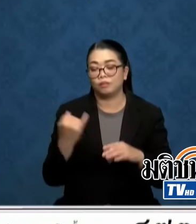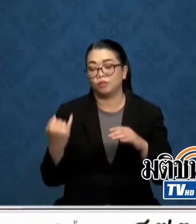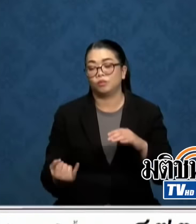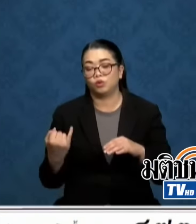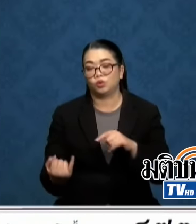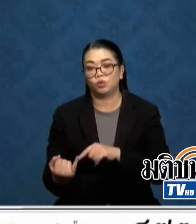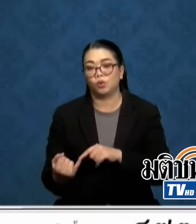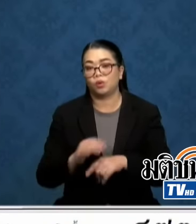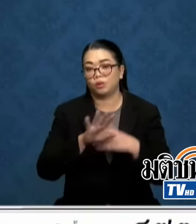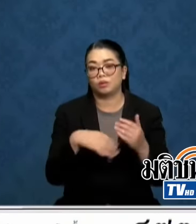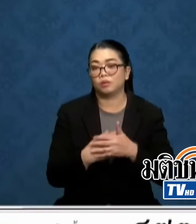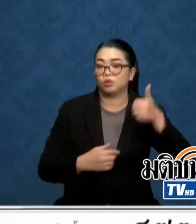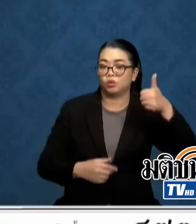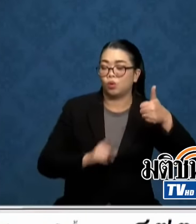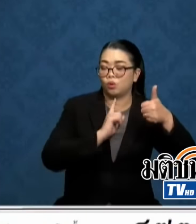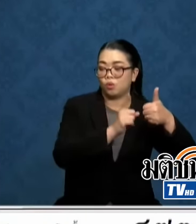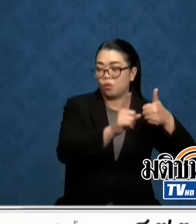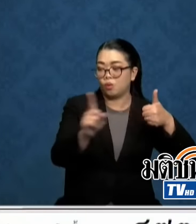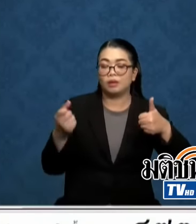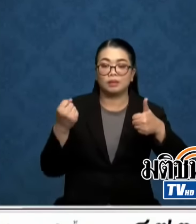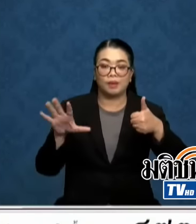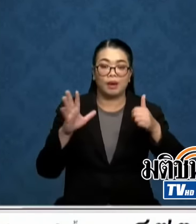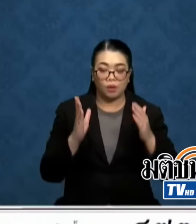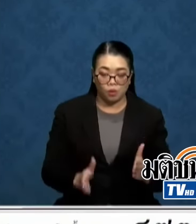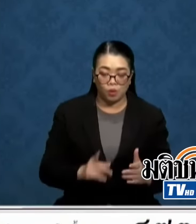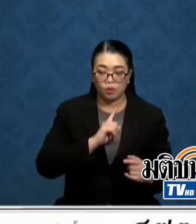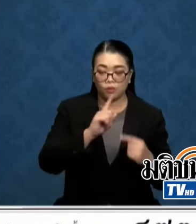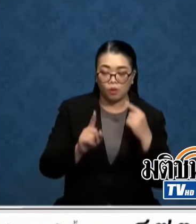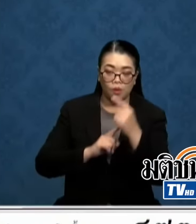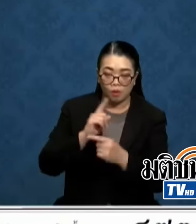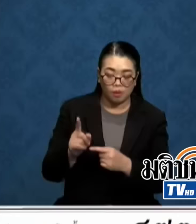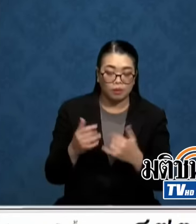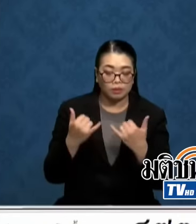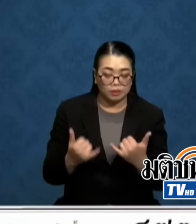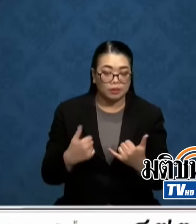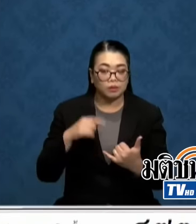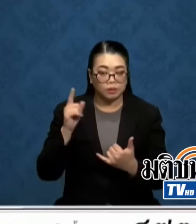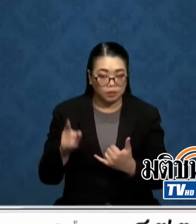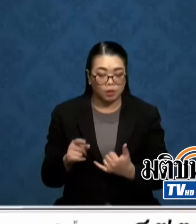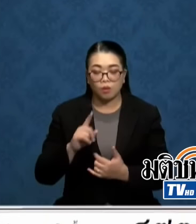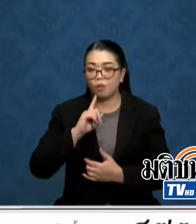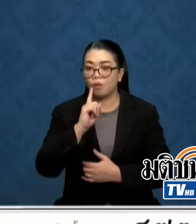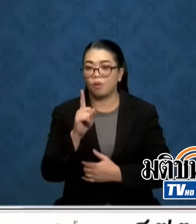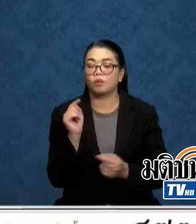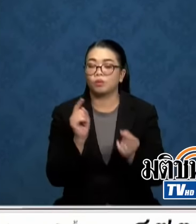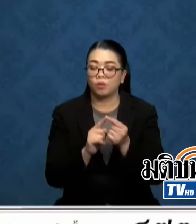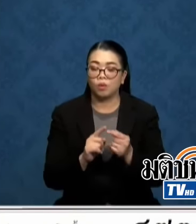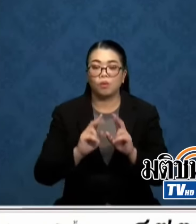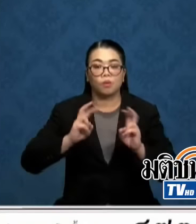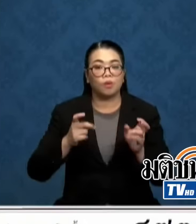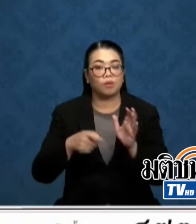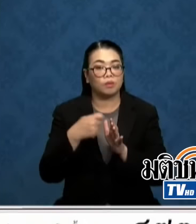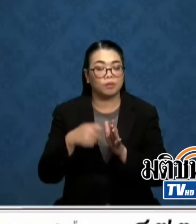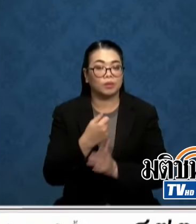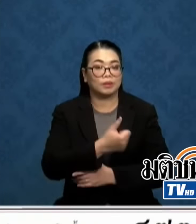กล่าวอ้างและจะมีความชอบธรรมในการได้มาซึ่งอำนาจหรือไม่ก็เป็นกรณีที่ต้องไปก้ากล่าวกันในด้านอื่นแต่